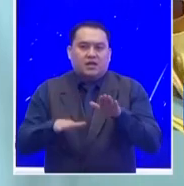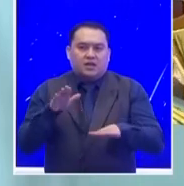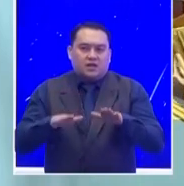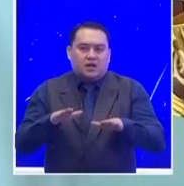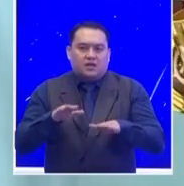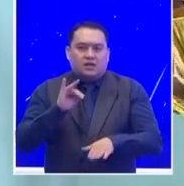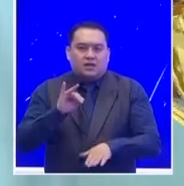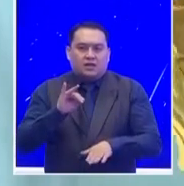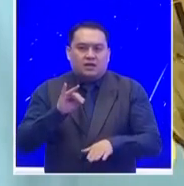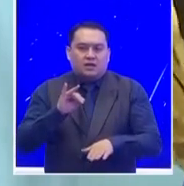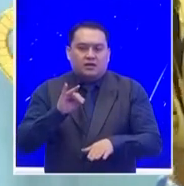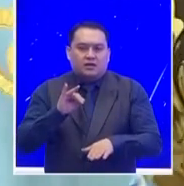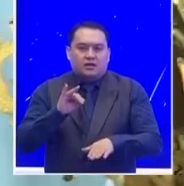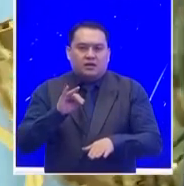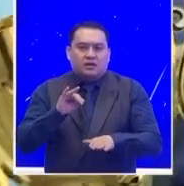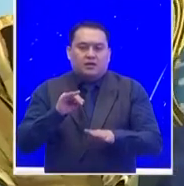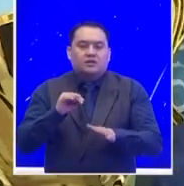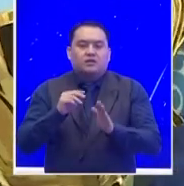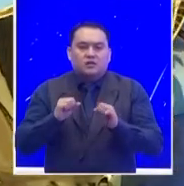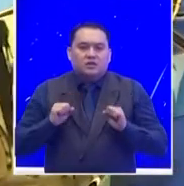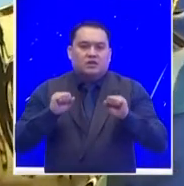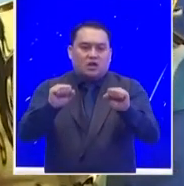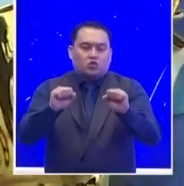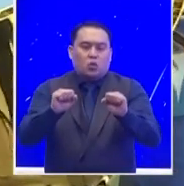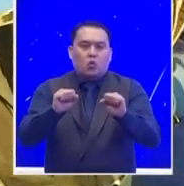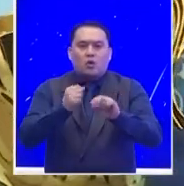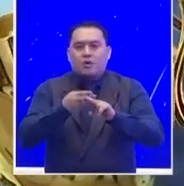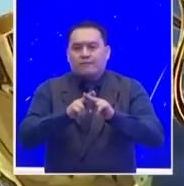толчке 85 подняла. И выиграла еще,